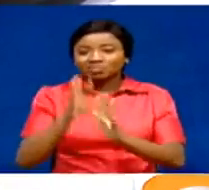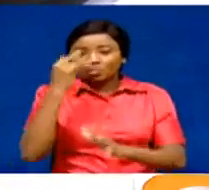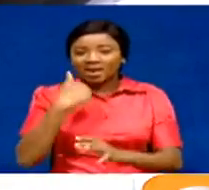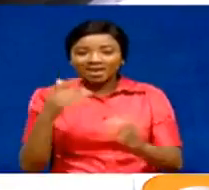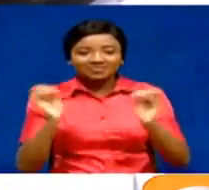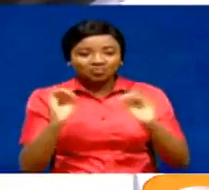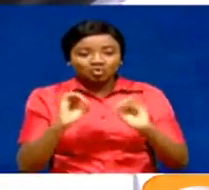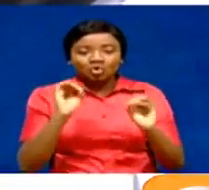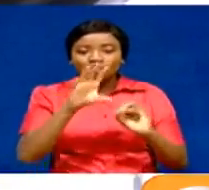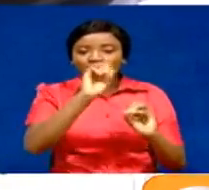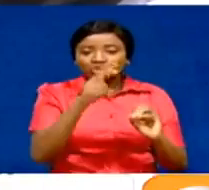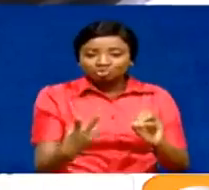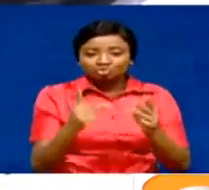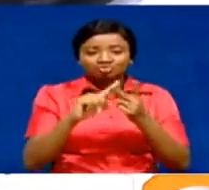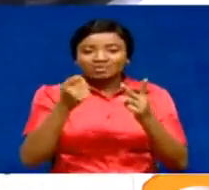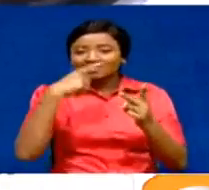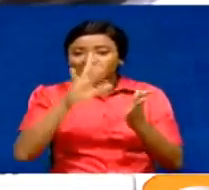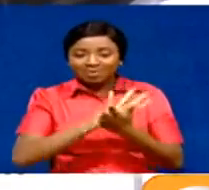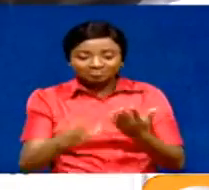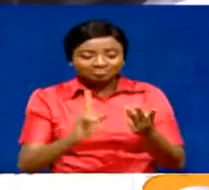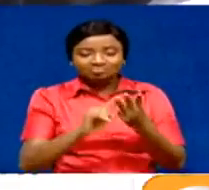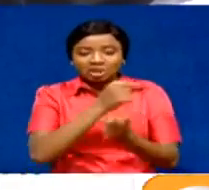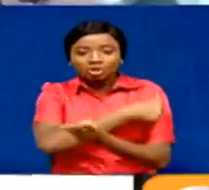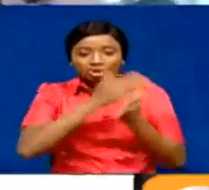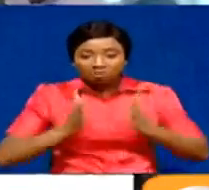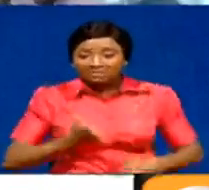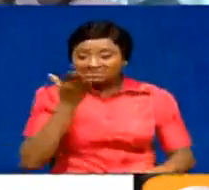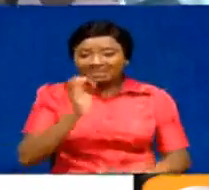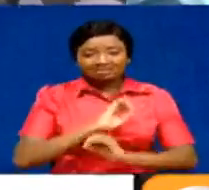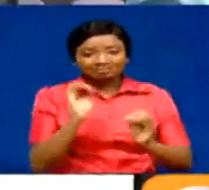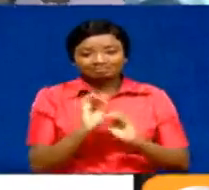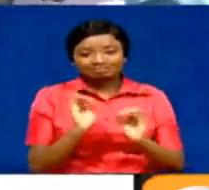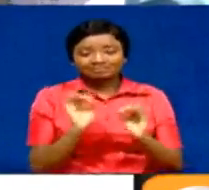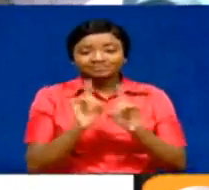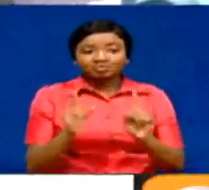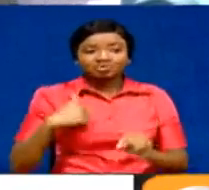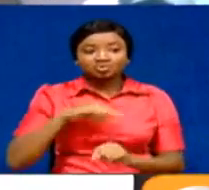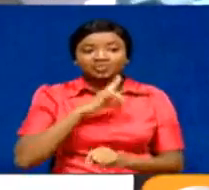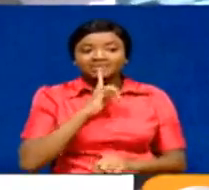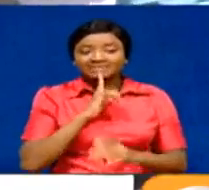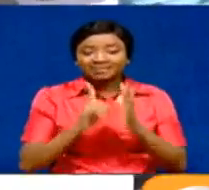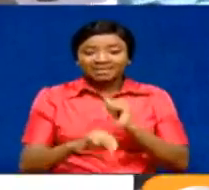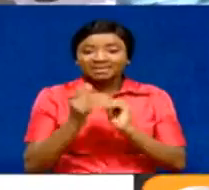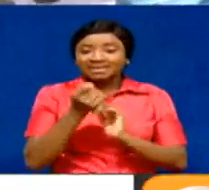no oxygen, and there are no general doctors to serve you. Tumesema mambo ya madawa,